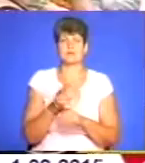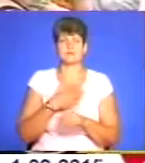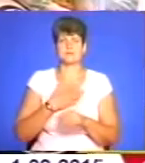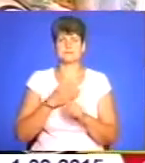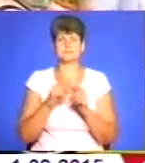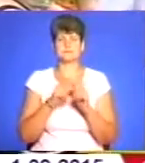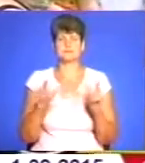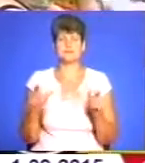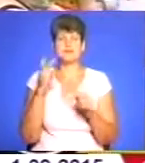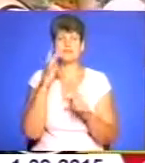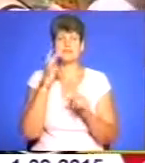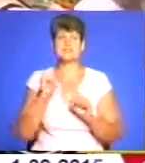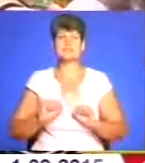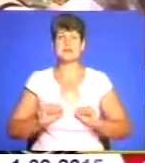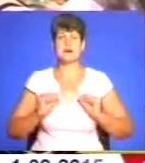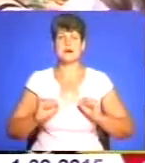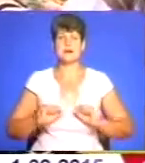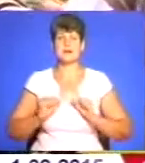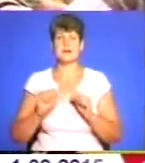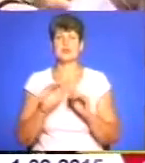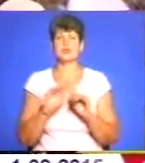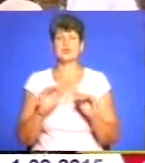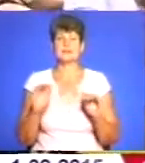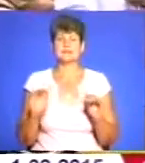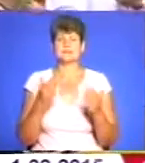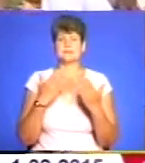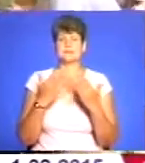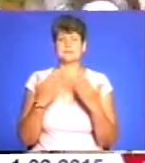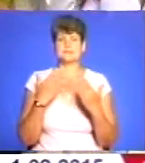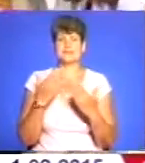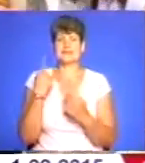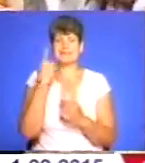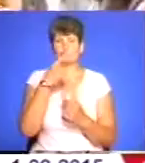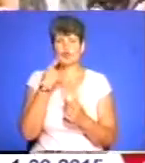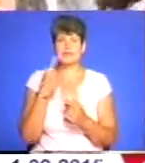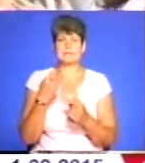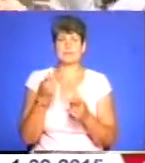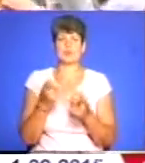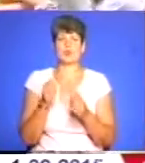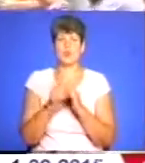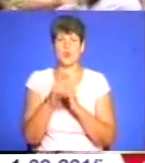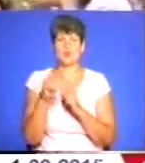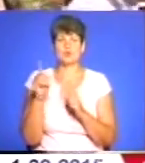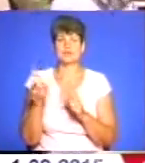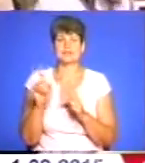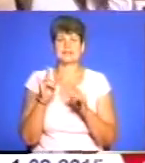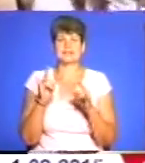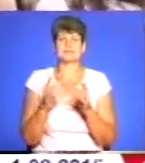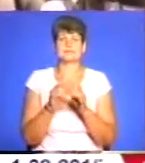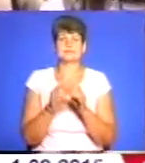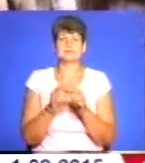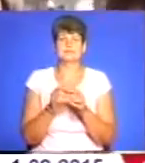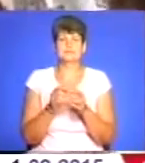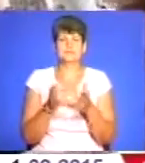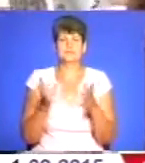школи, бо завжди ми стараємося до дитини підійти індивідуально, знайти підхід до кожного, щоб дитина розчинилася в